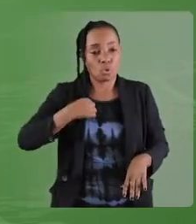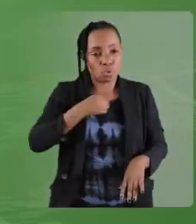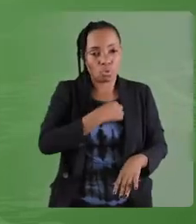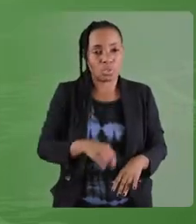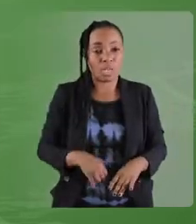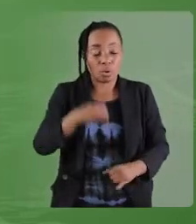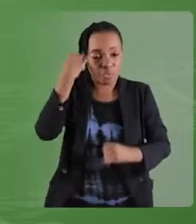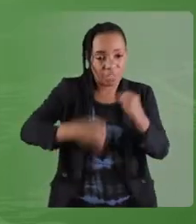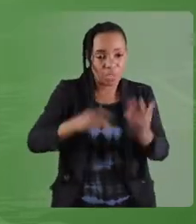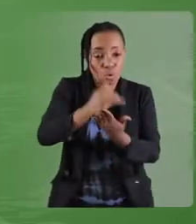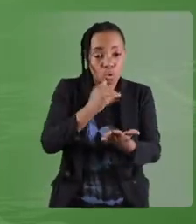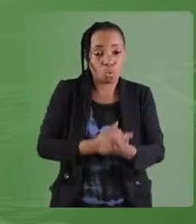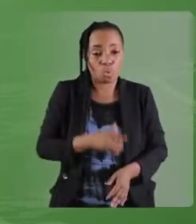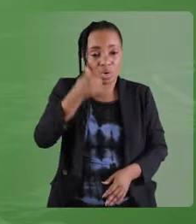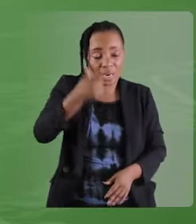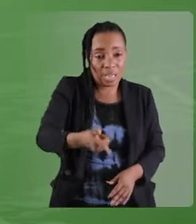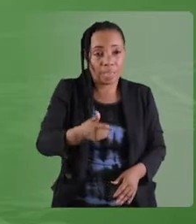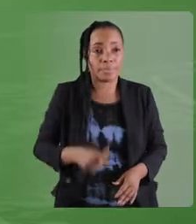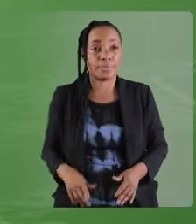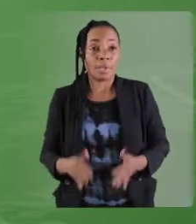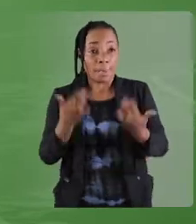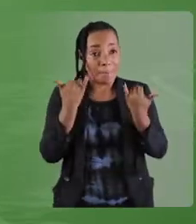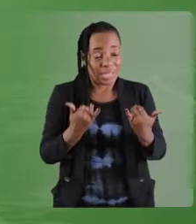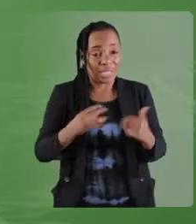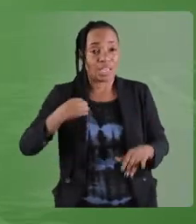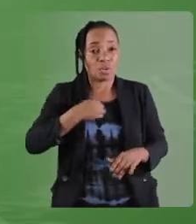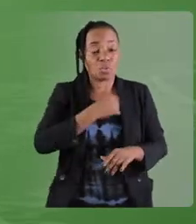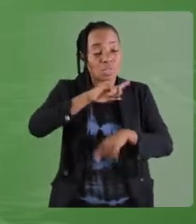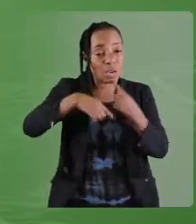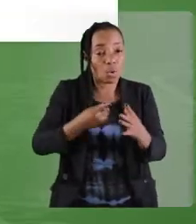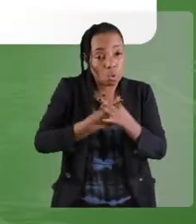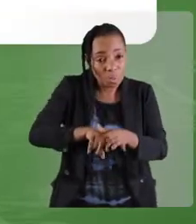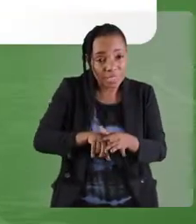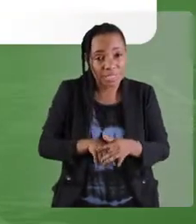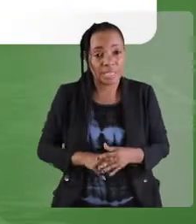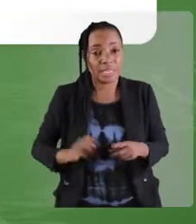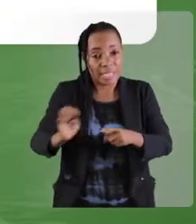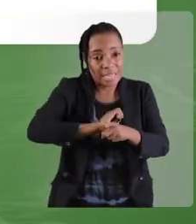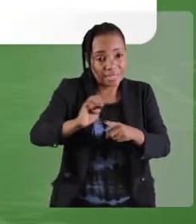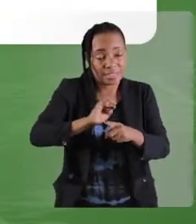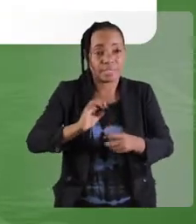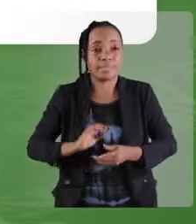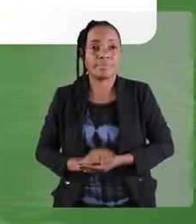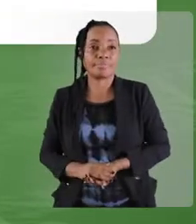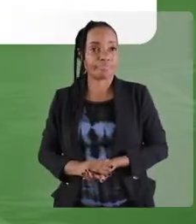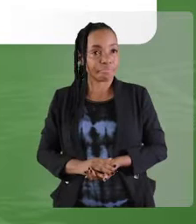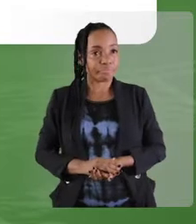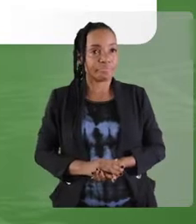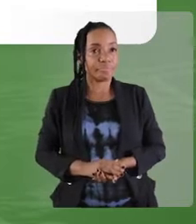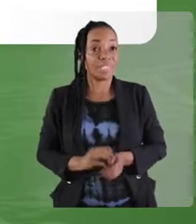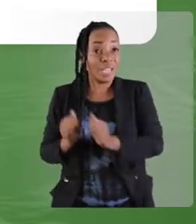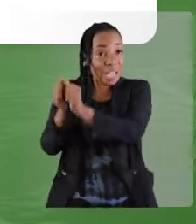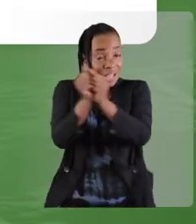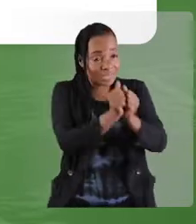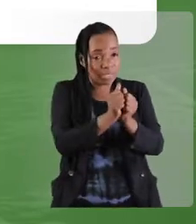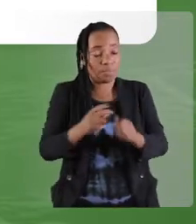ce que nous achevons notre leçon en passant à une activité d'évaluation. Nous aurons précisément